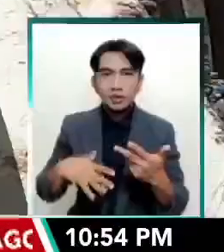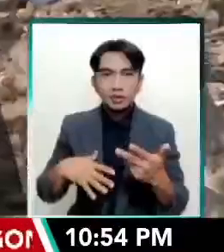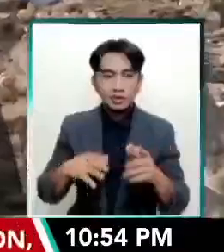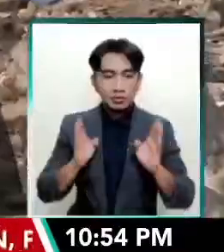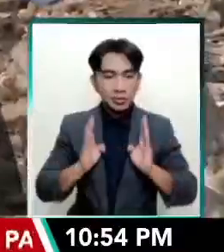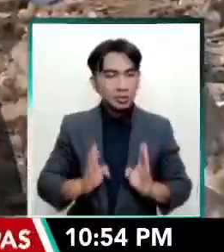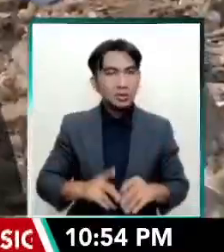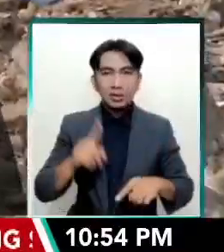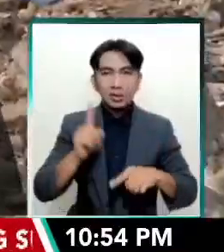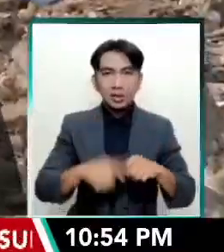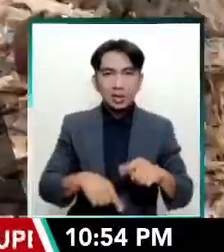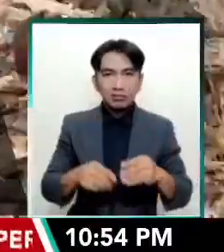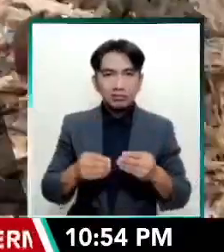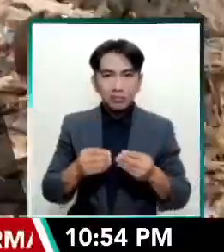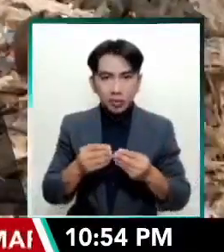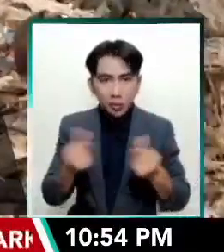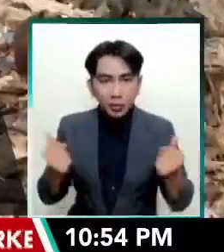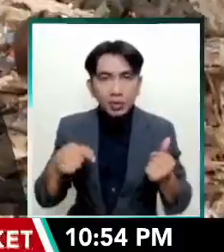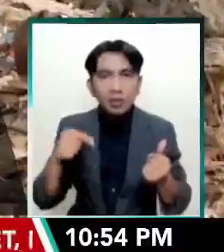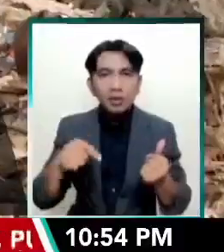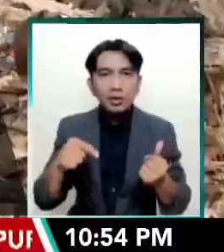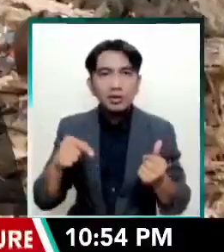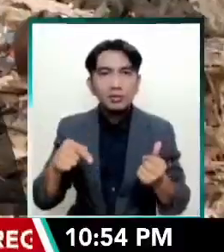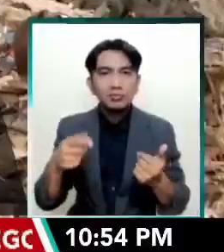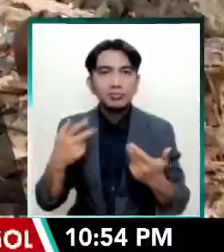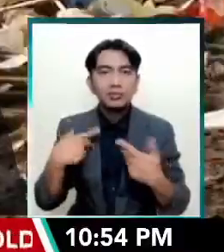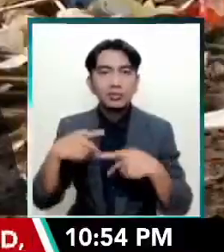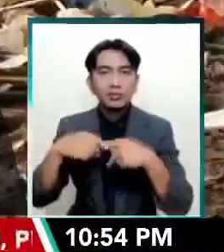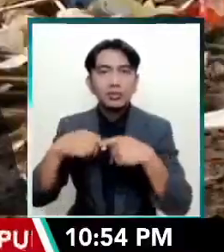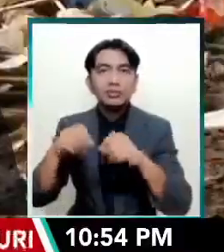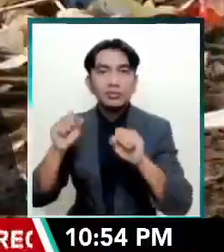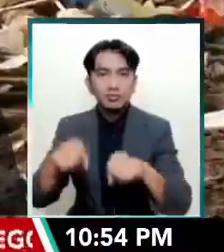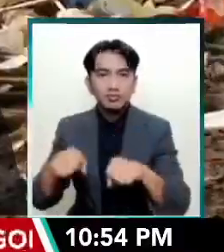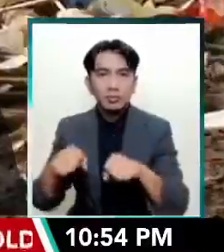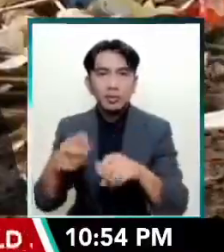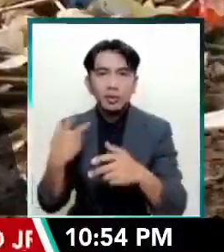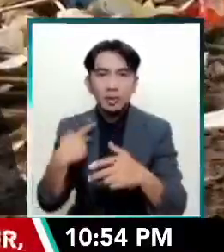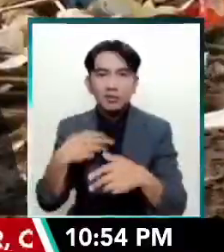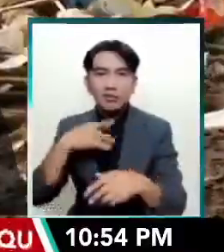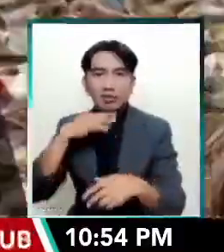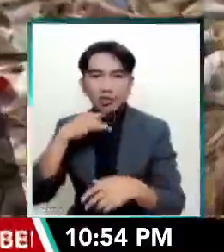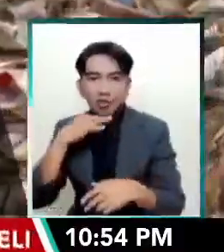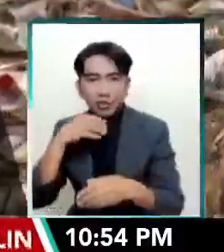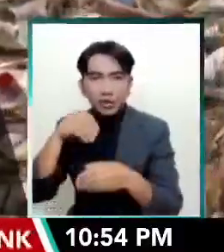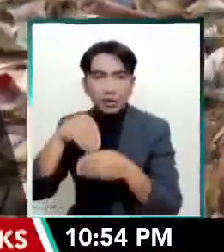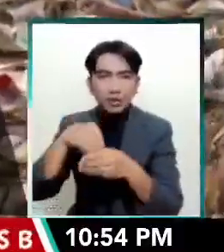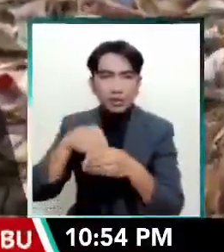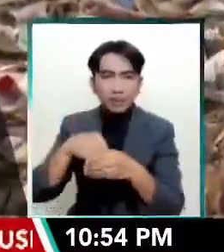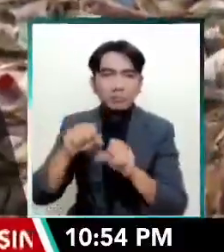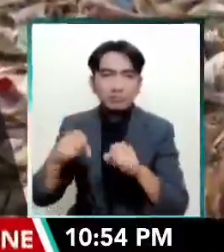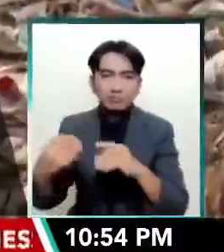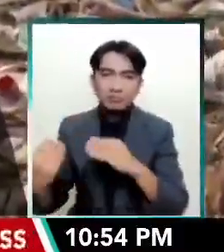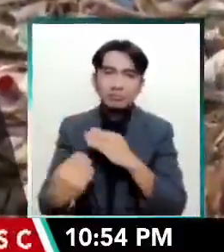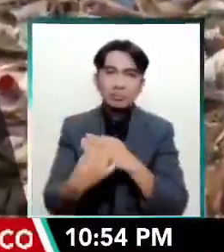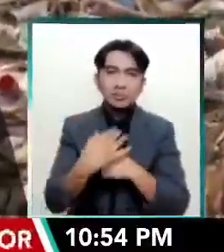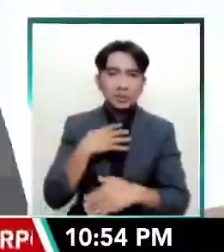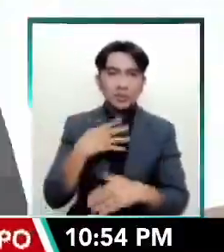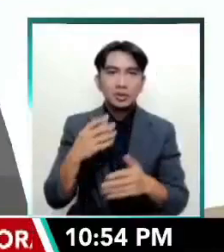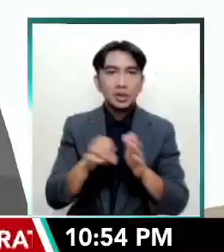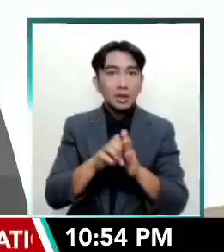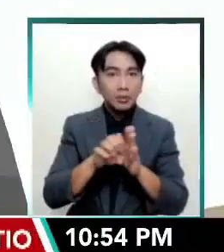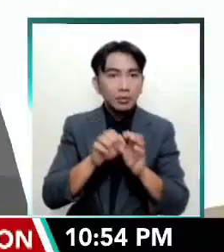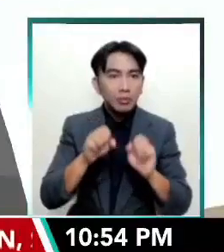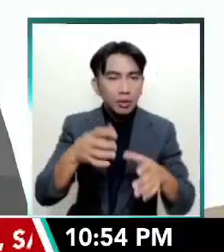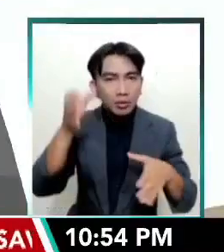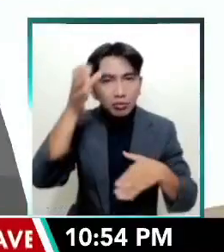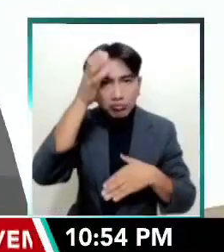ng plastics na pwedeng pamugaran ng bakterya at virus na posibleng maging sanhi ng malalang sakit tulad ng cancer. Sinusubukan